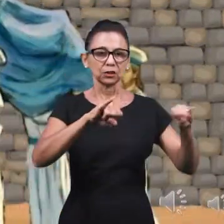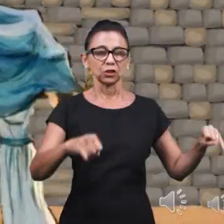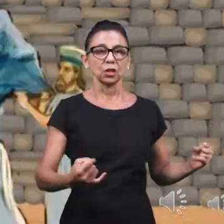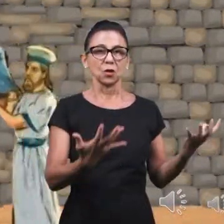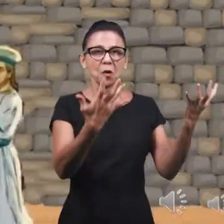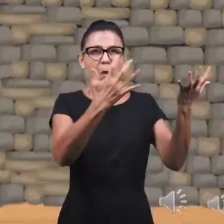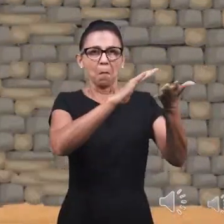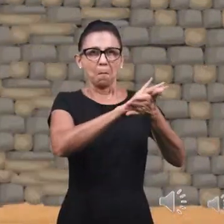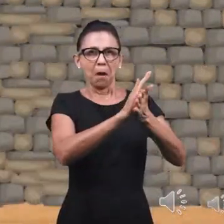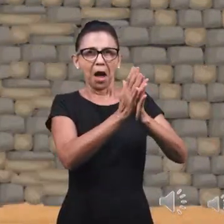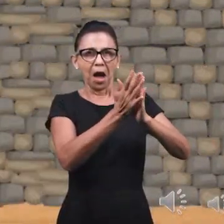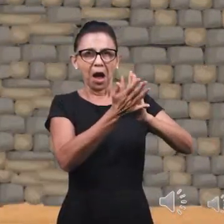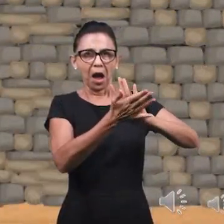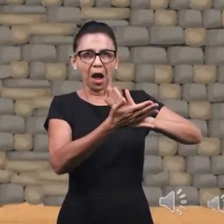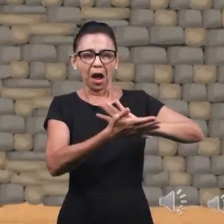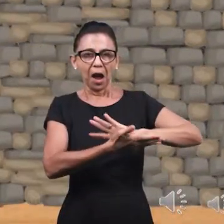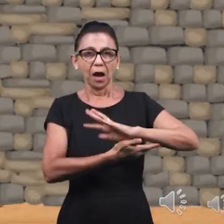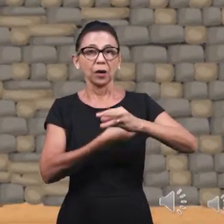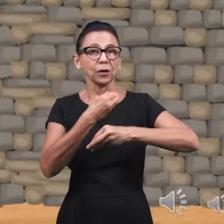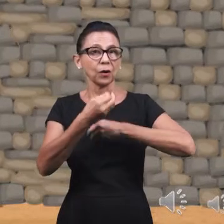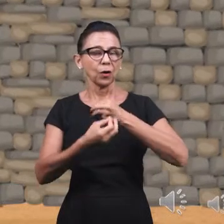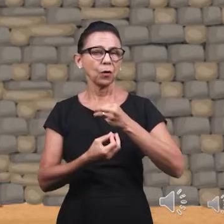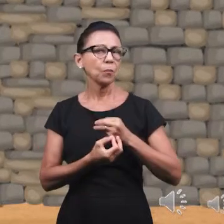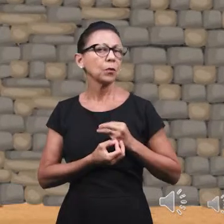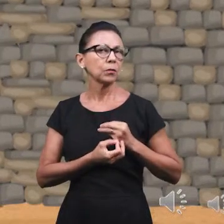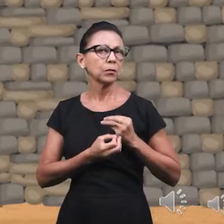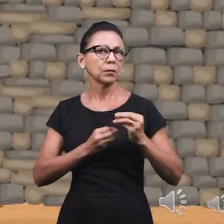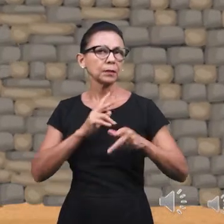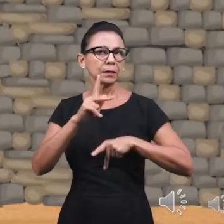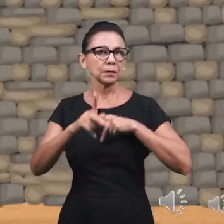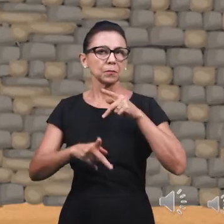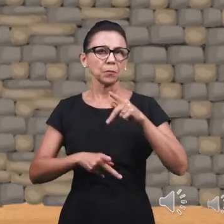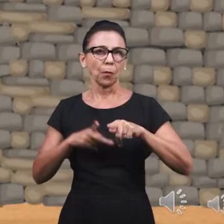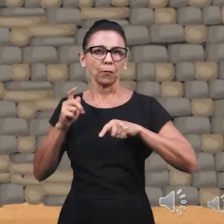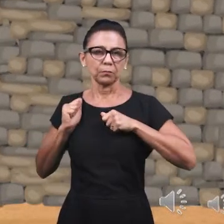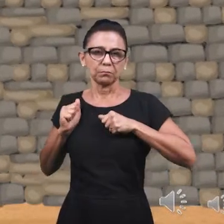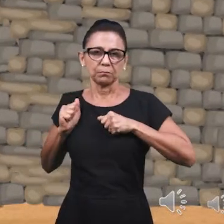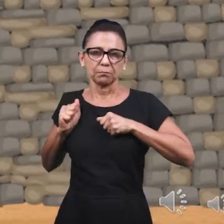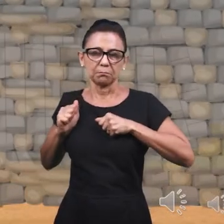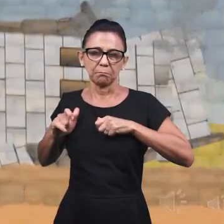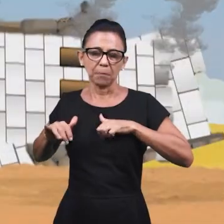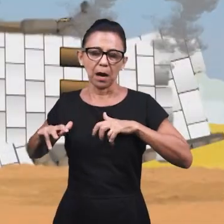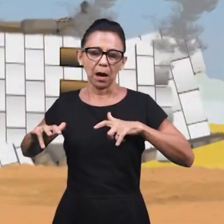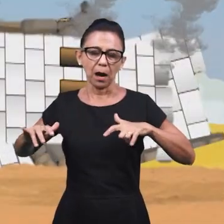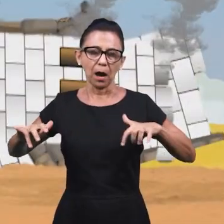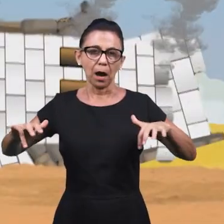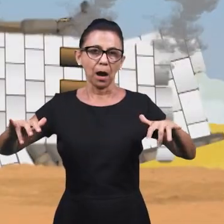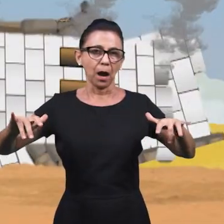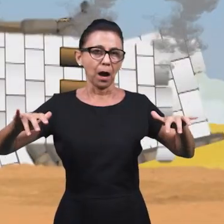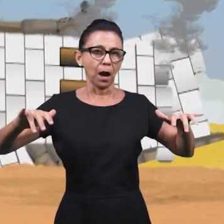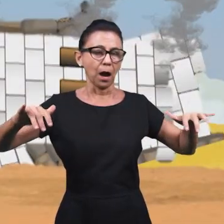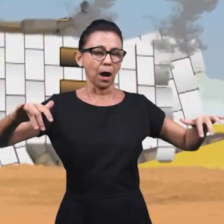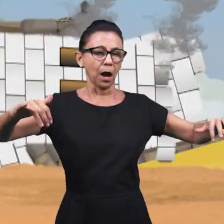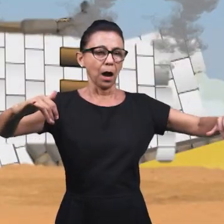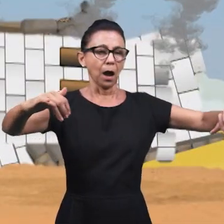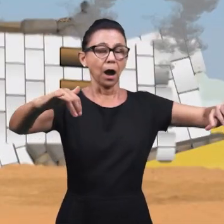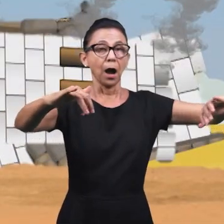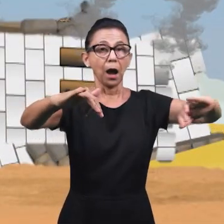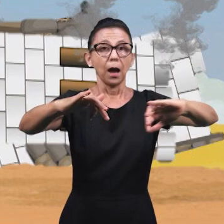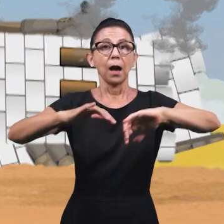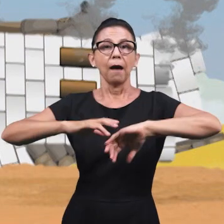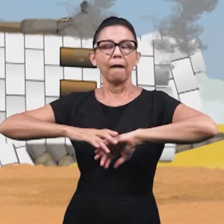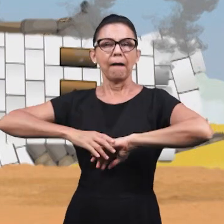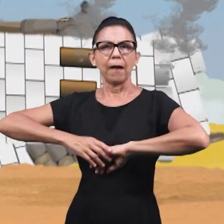peuple d'Israël a entouré la ville et quand ils ont crié en suivant l'ordre de Dieu, les murailles sont